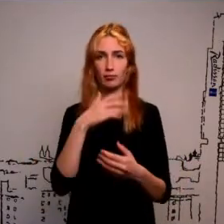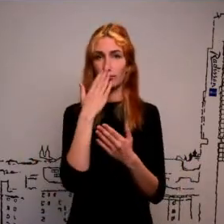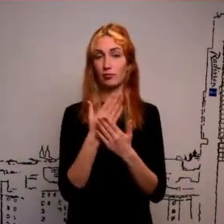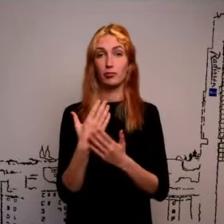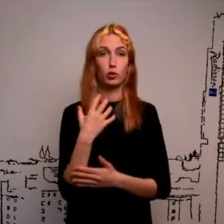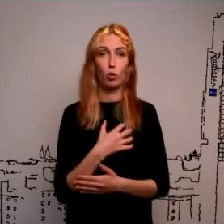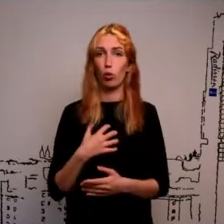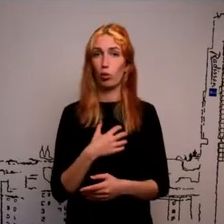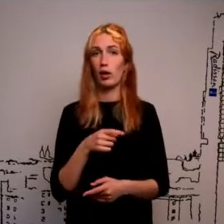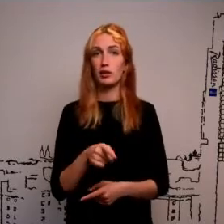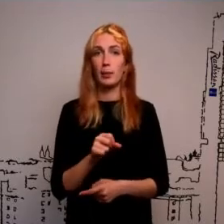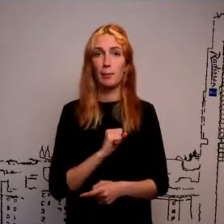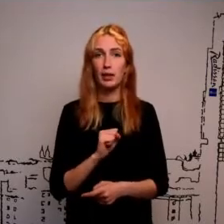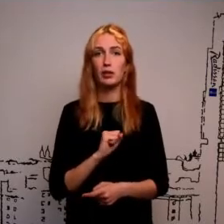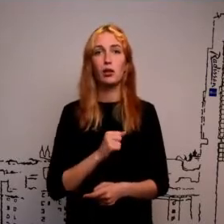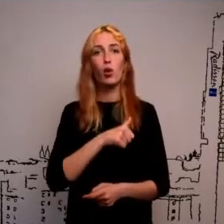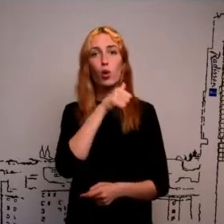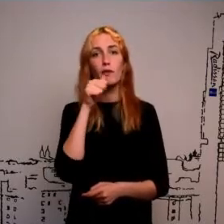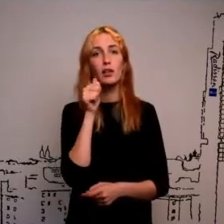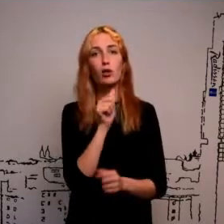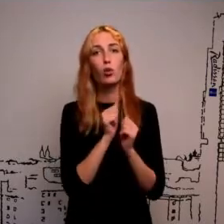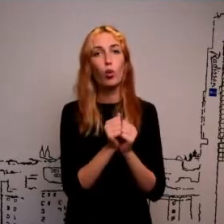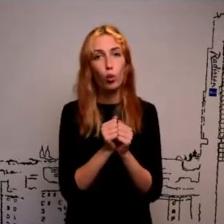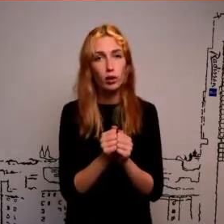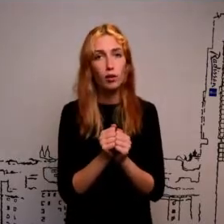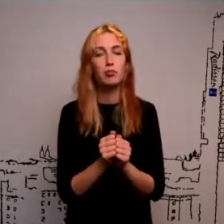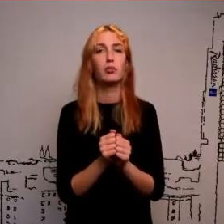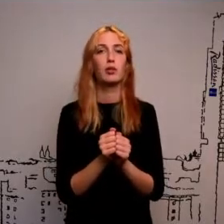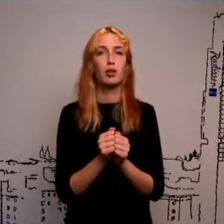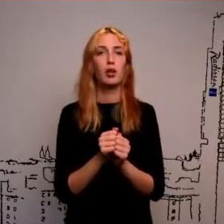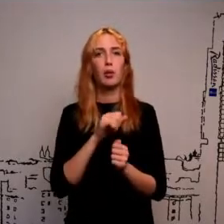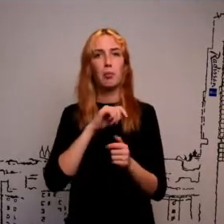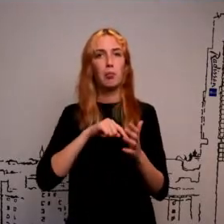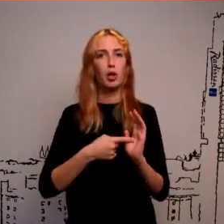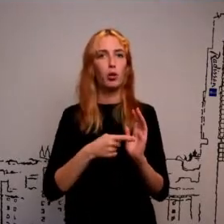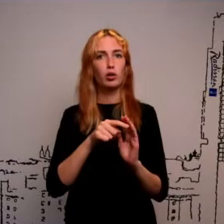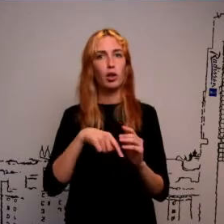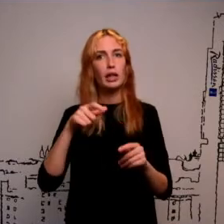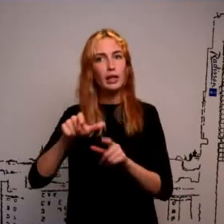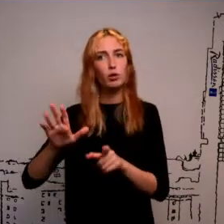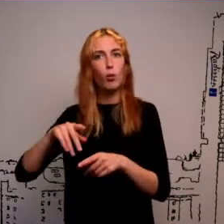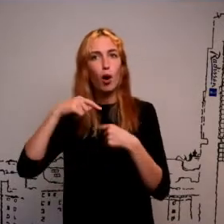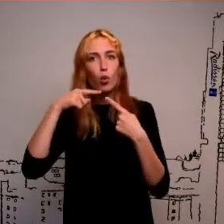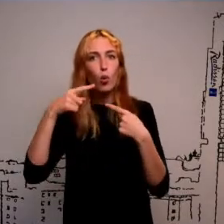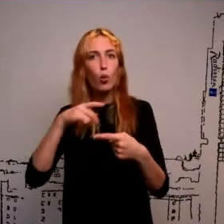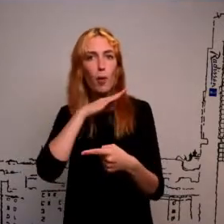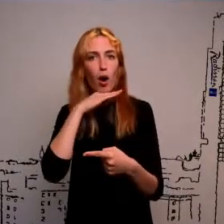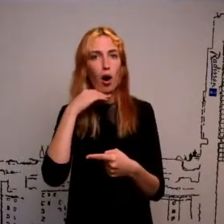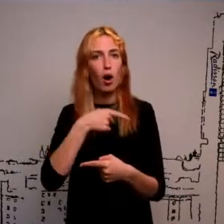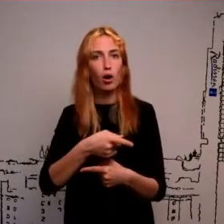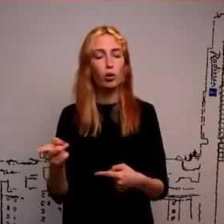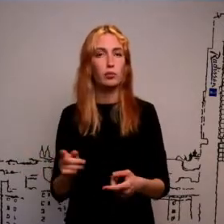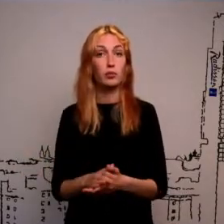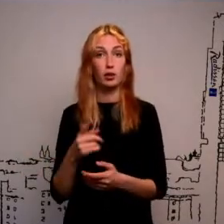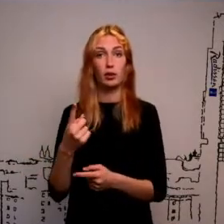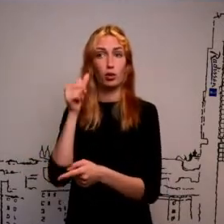selleks, et hoida teatud konfidentsiaalsus, kuna seal on palju inimeste lugusi ja nii te saate ka... Ja muide üks